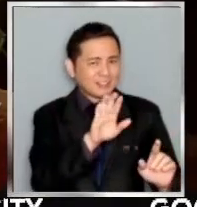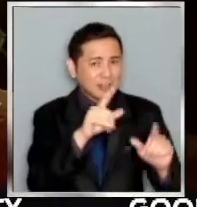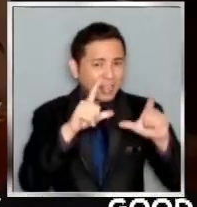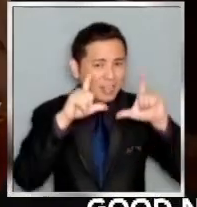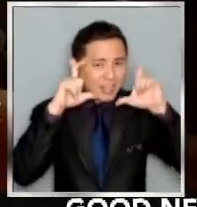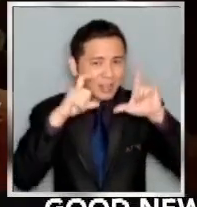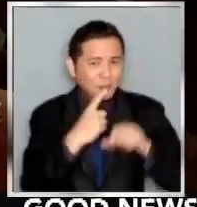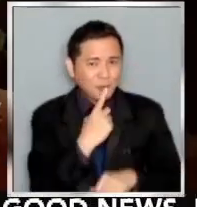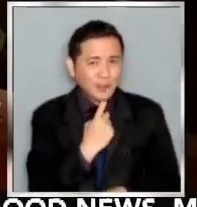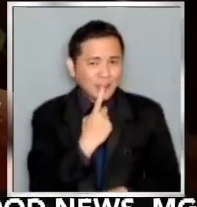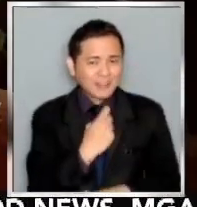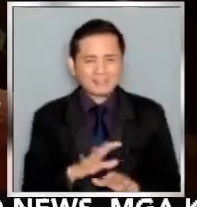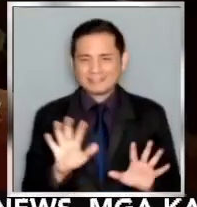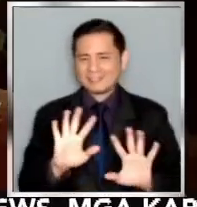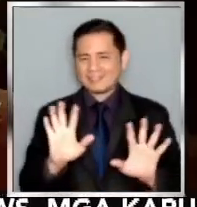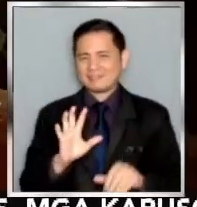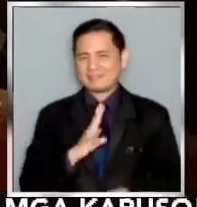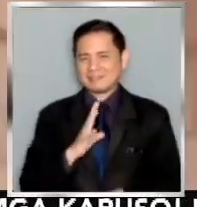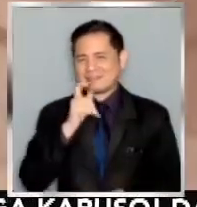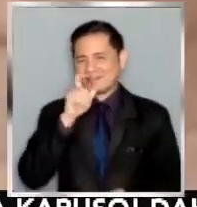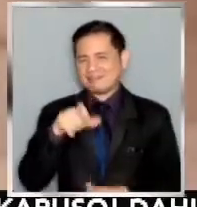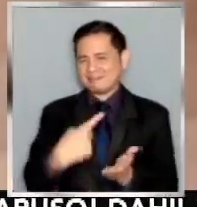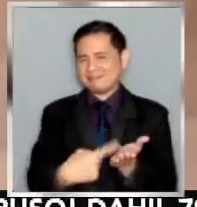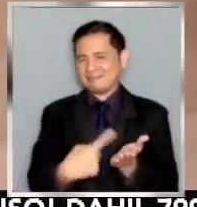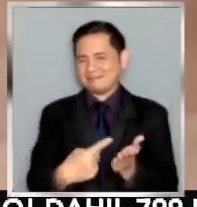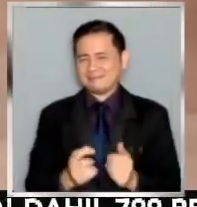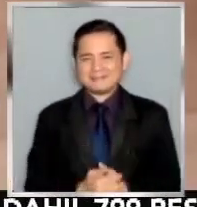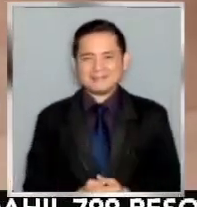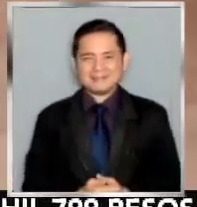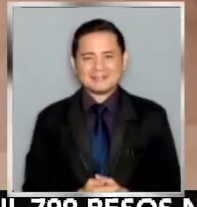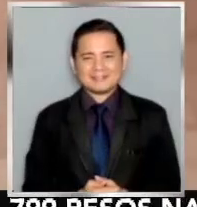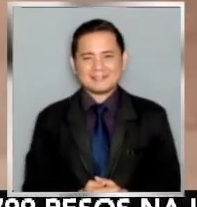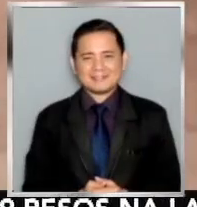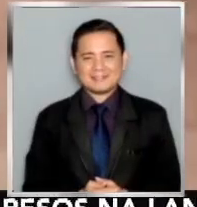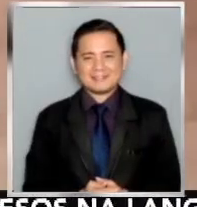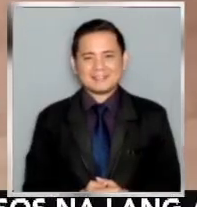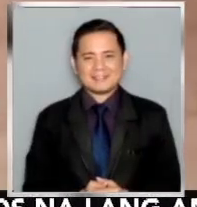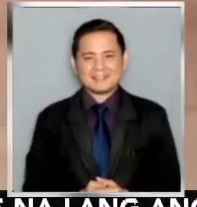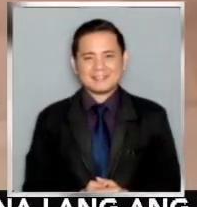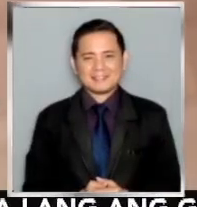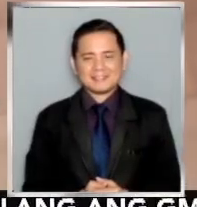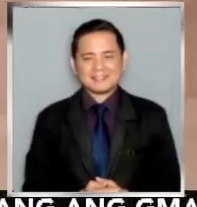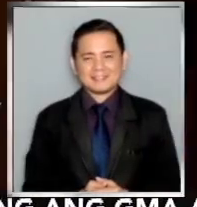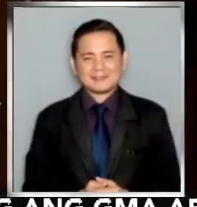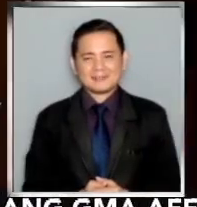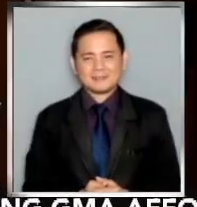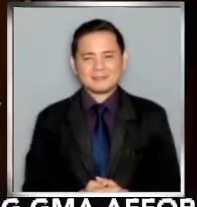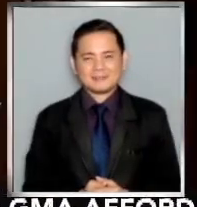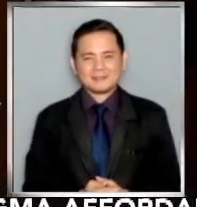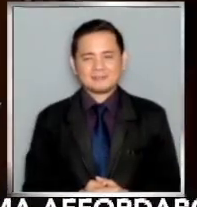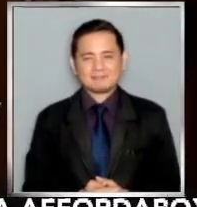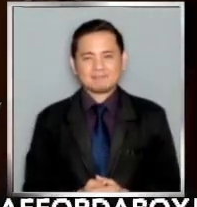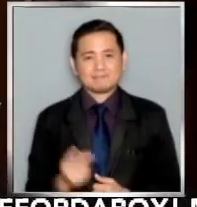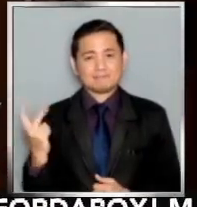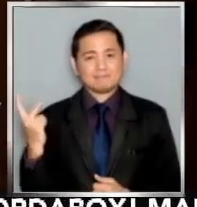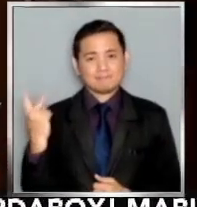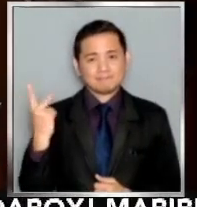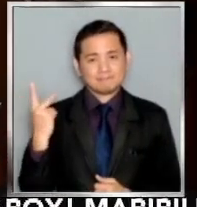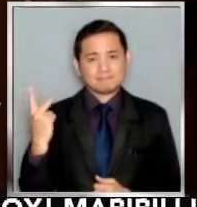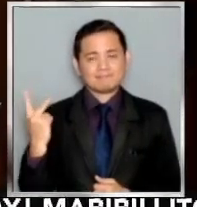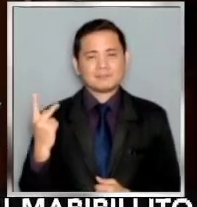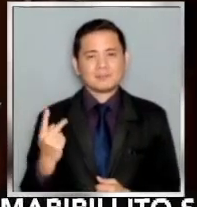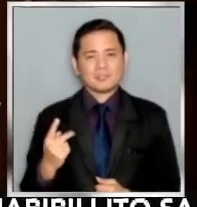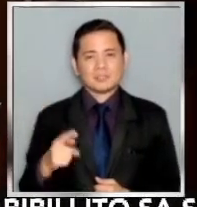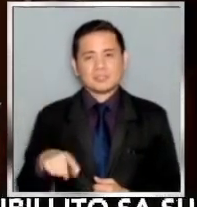I don't want to talk about this stuff, but... Yung mga eksena rin kasi namin medyo... Kumbaga, kailangan namin